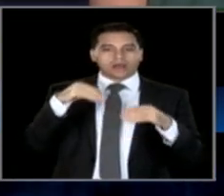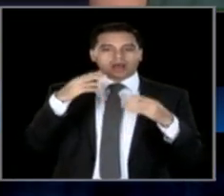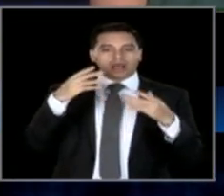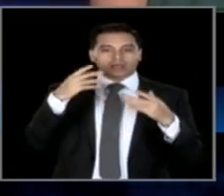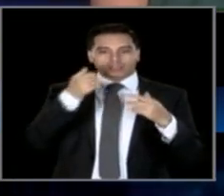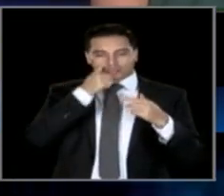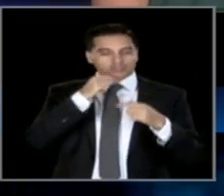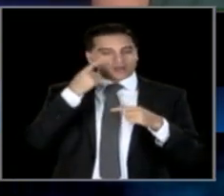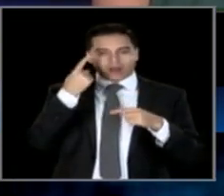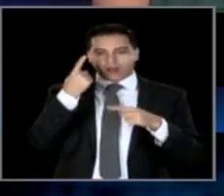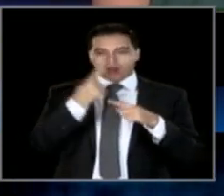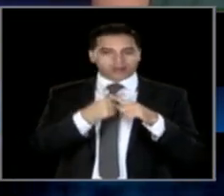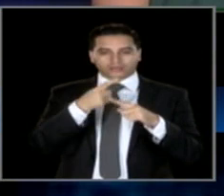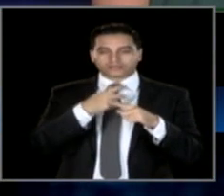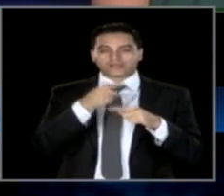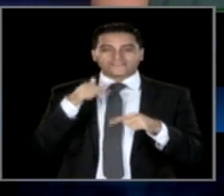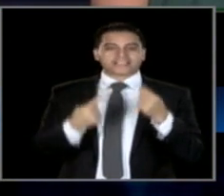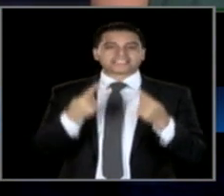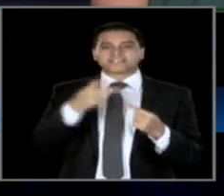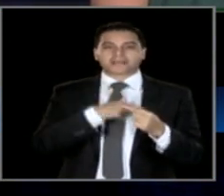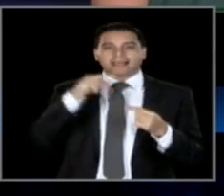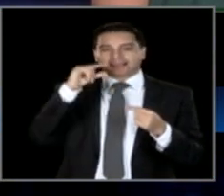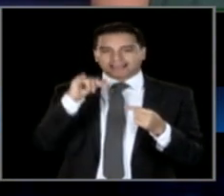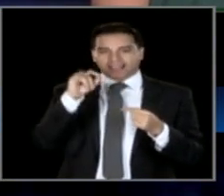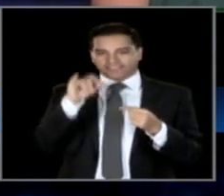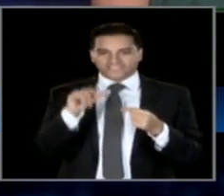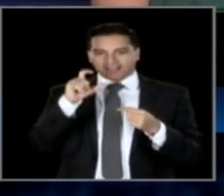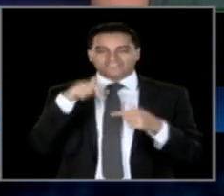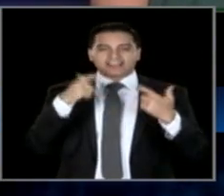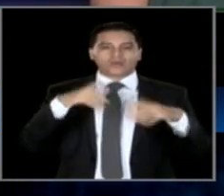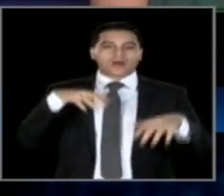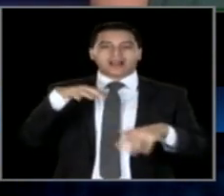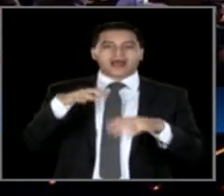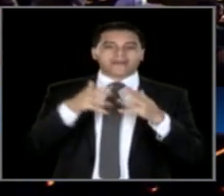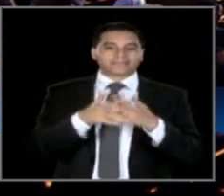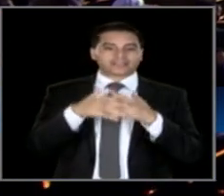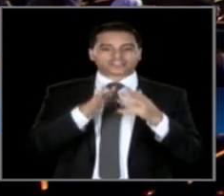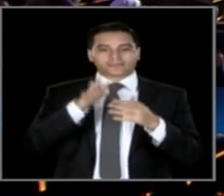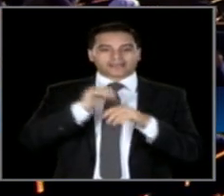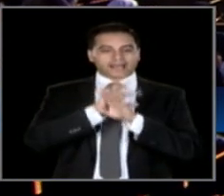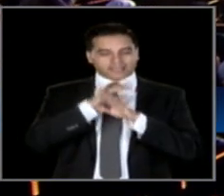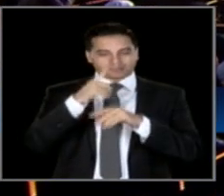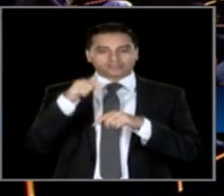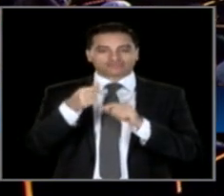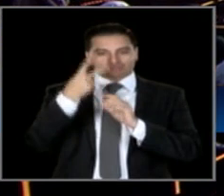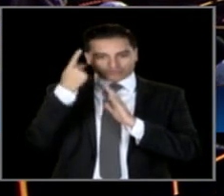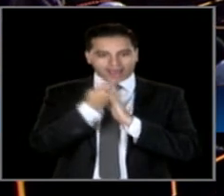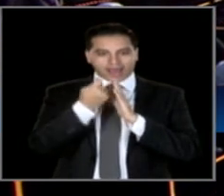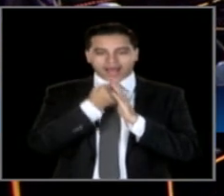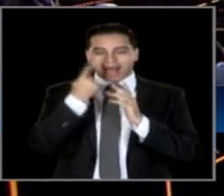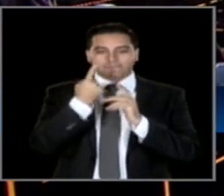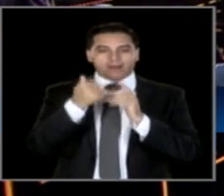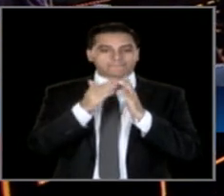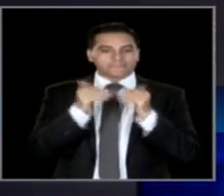الصين. غلط. تقع جزيره ديفن باحدى دول امريكا الشماليه، فما هي؟ كندا. صح. شاعر عاميه مصري راحل مؤلف